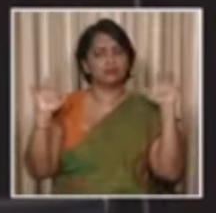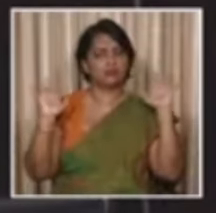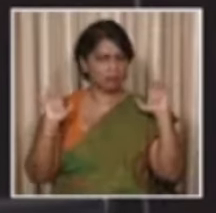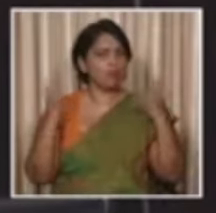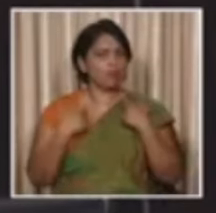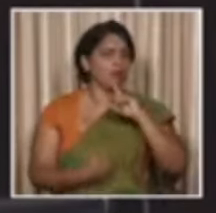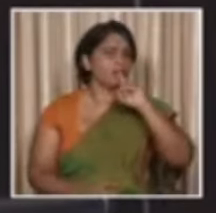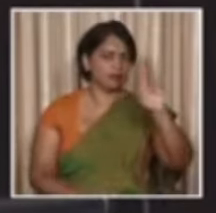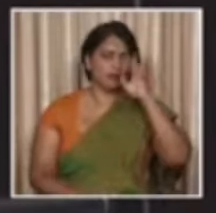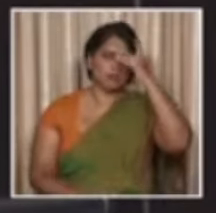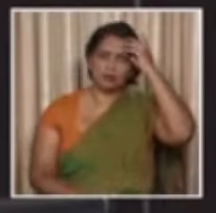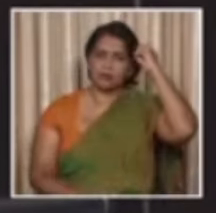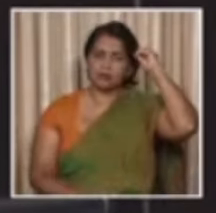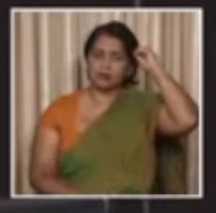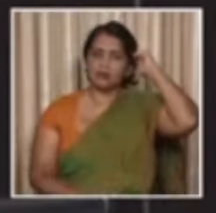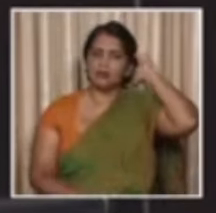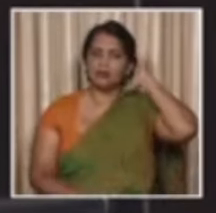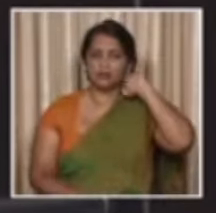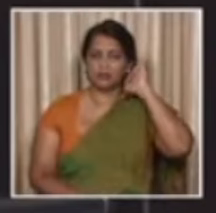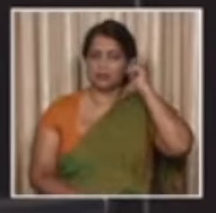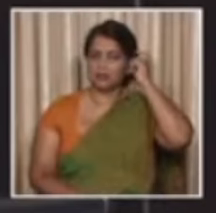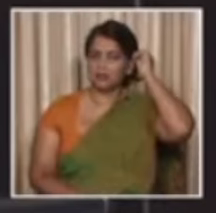एक अप इल्ली उमा एक